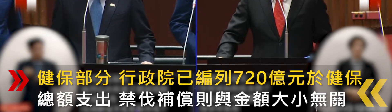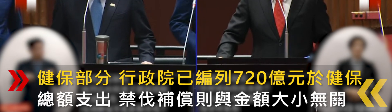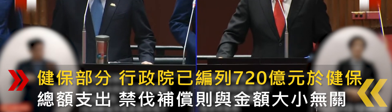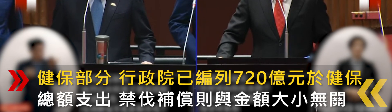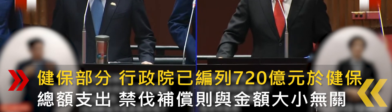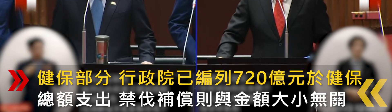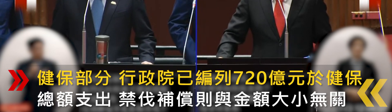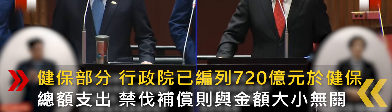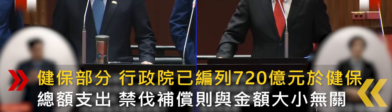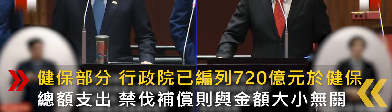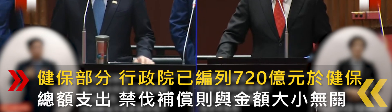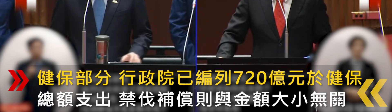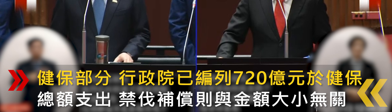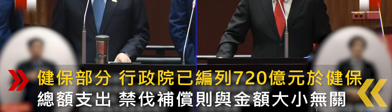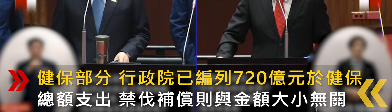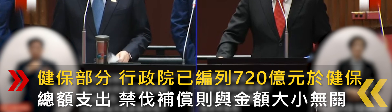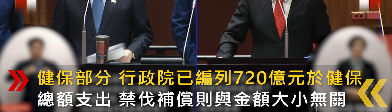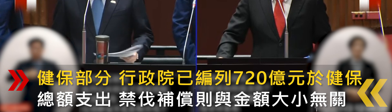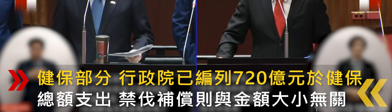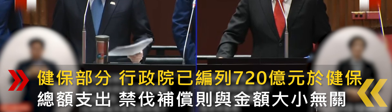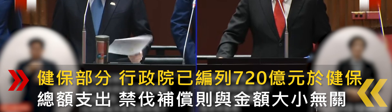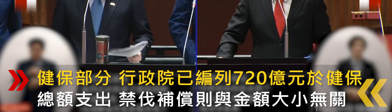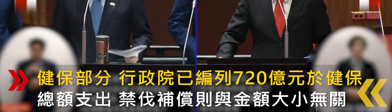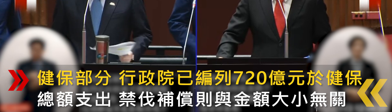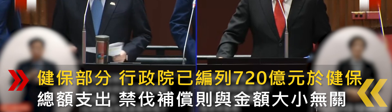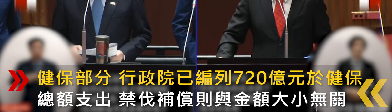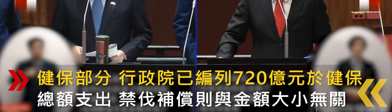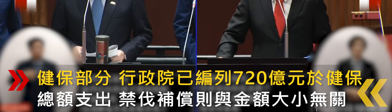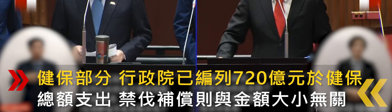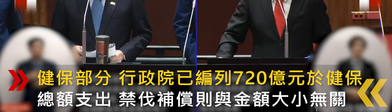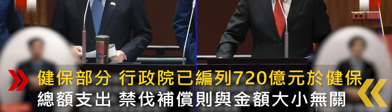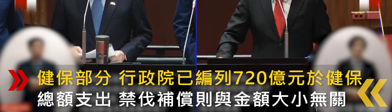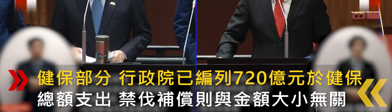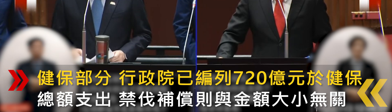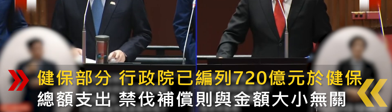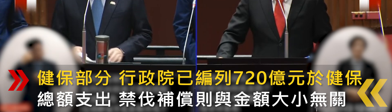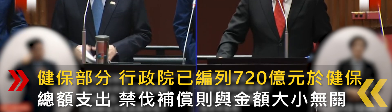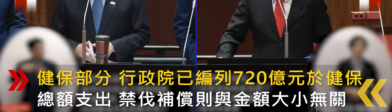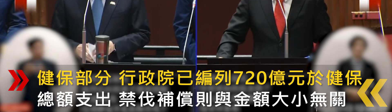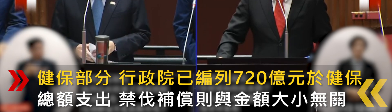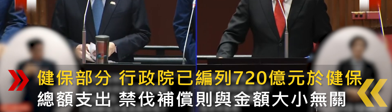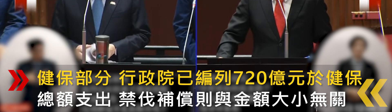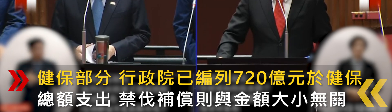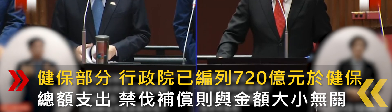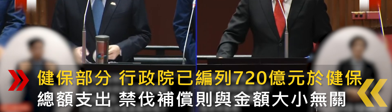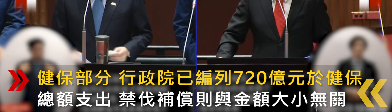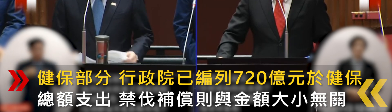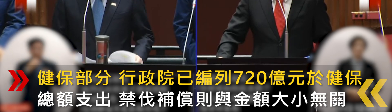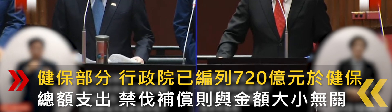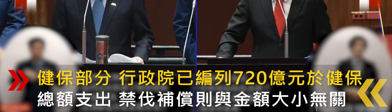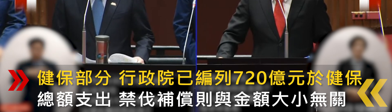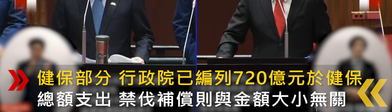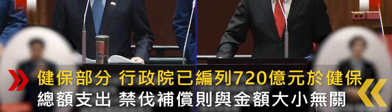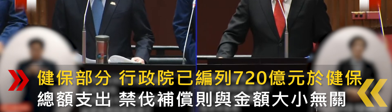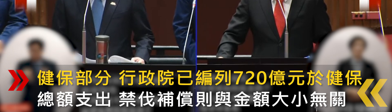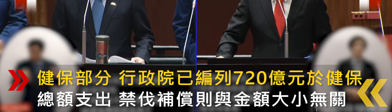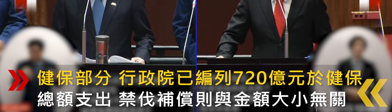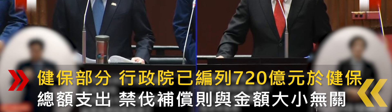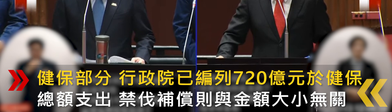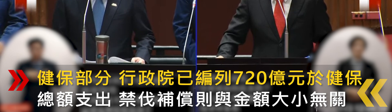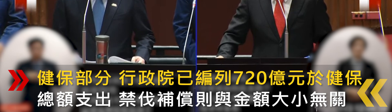上的负担。另外，在健保的给付上面，我们今年就在明年的预算，我们已经包括总额的给付编